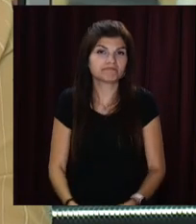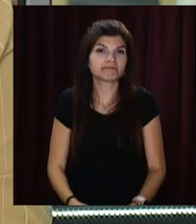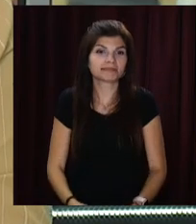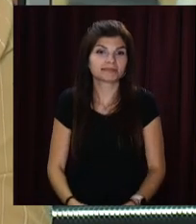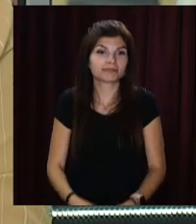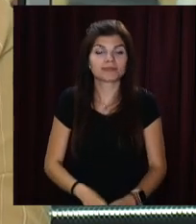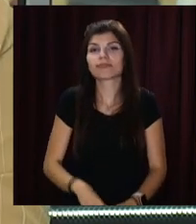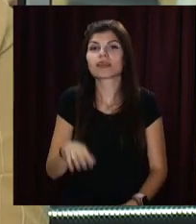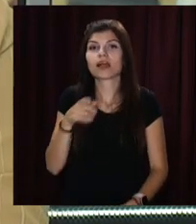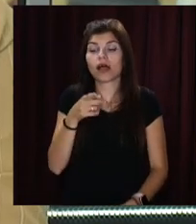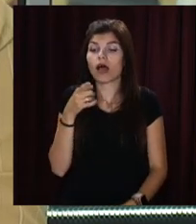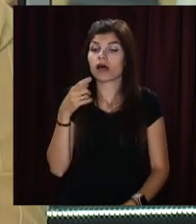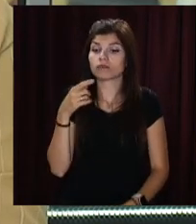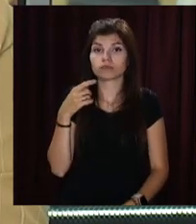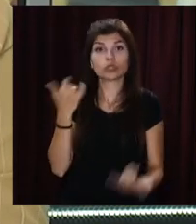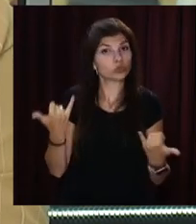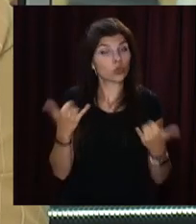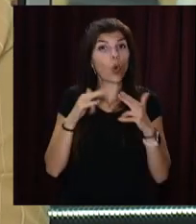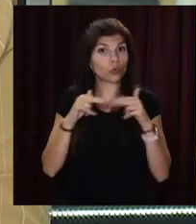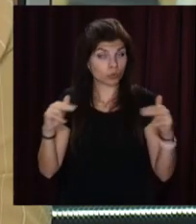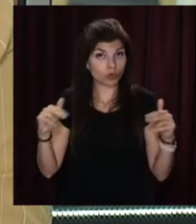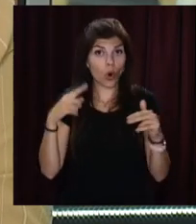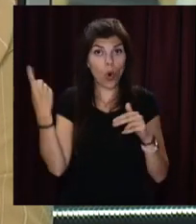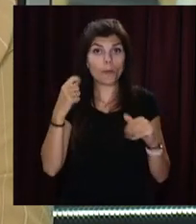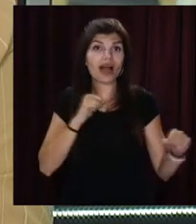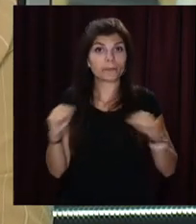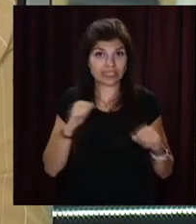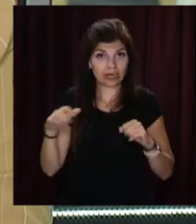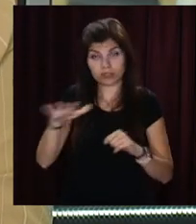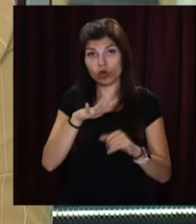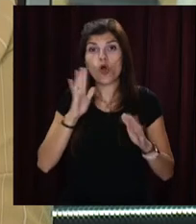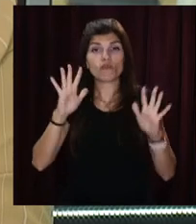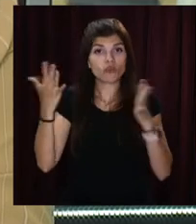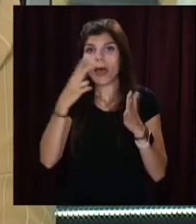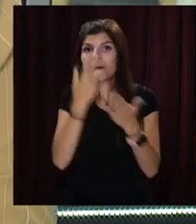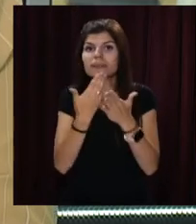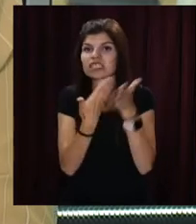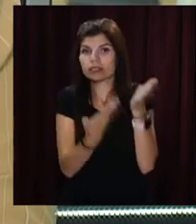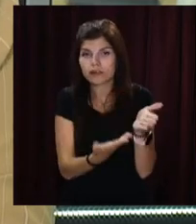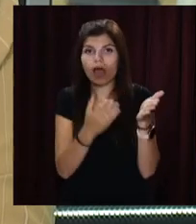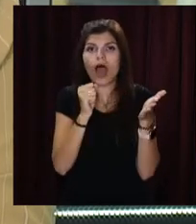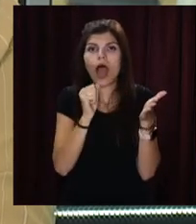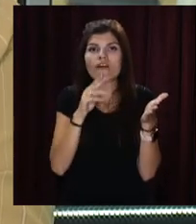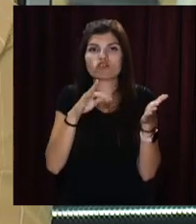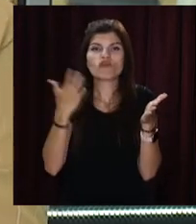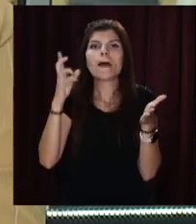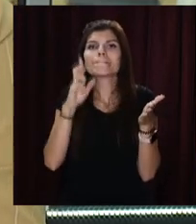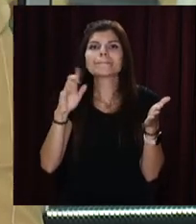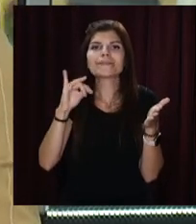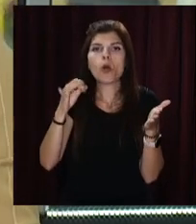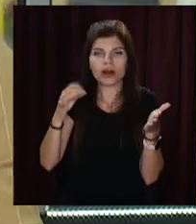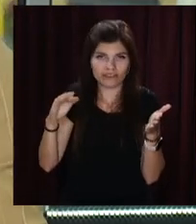Автобіографічна збірка. Сьогодні у Дніпропетровській облдержадміністрації відбудеться презентація автобіографічної книги «Я від